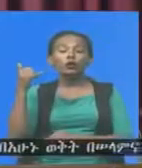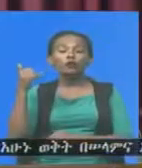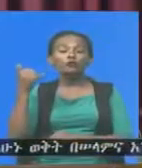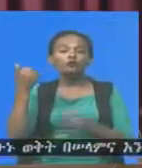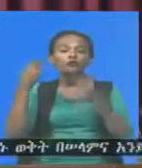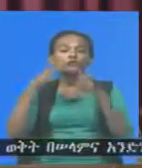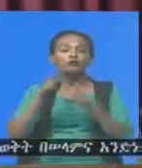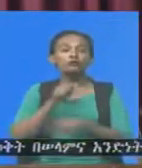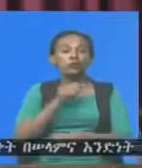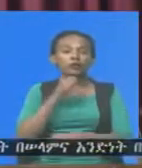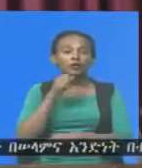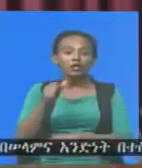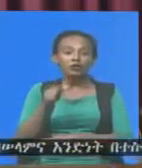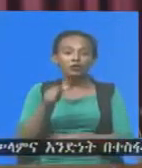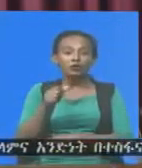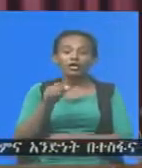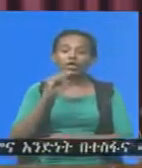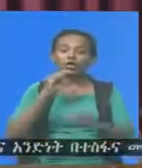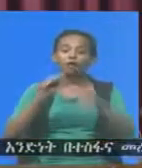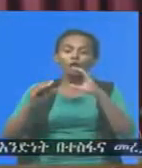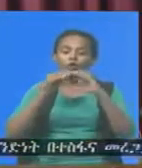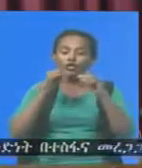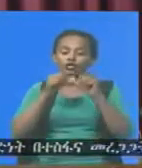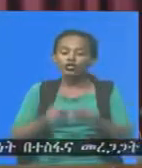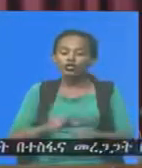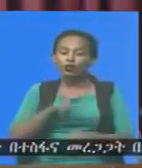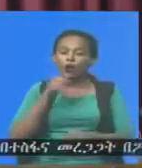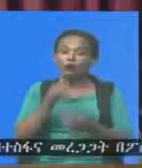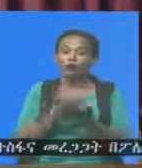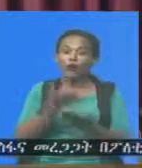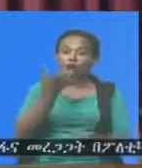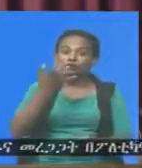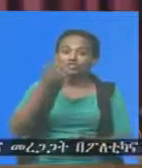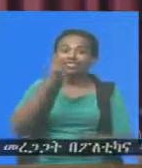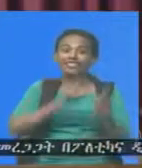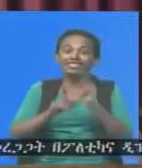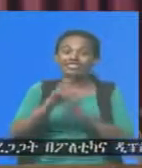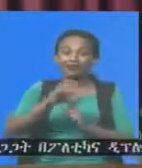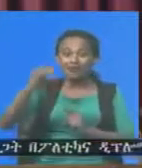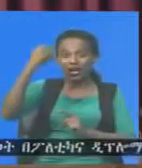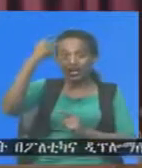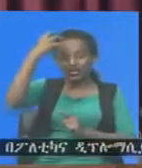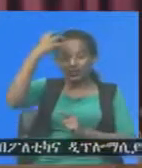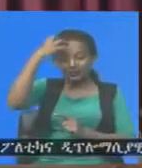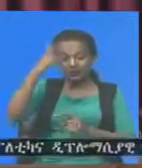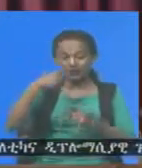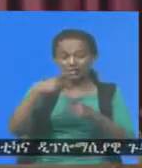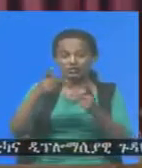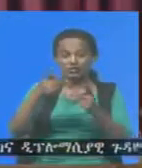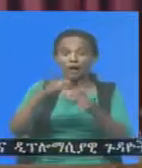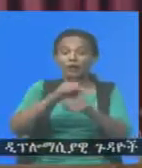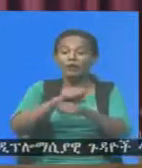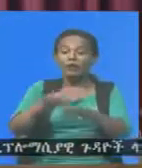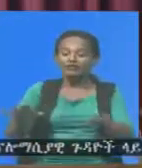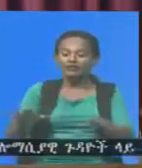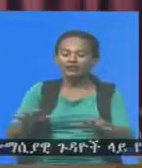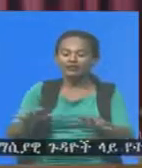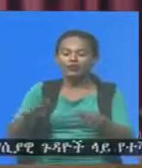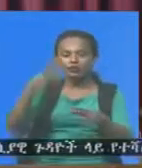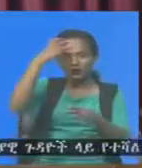የማይመለከተውን ለኮሙኒኬሽን የማይውል ሀብት የህዝብና የመንግስት መሬት ያጠረውን ወደ መንግስት እንመልሳለን።